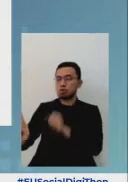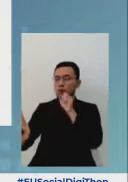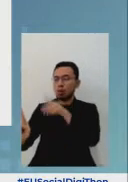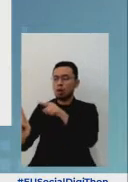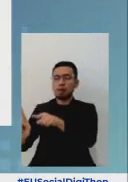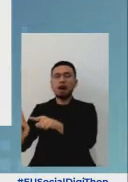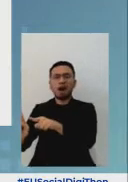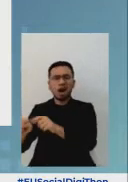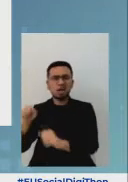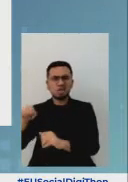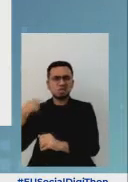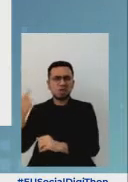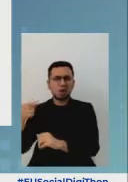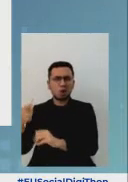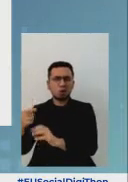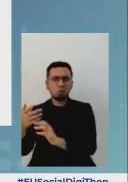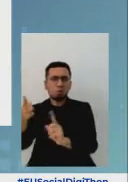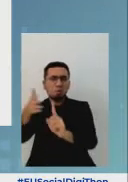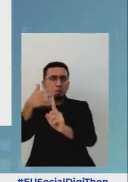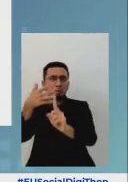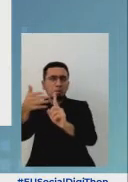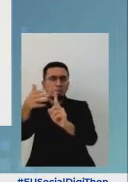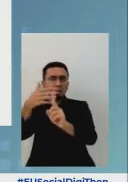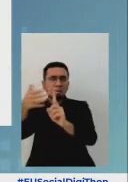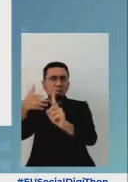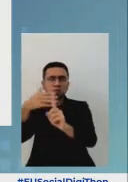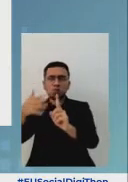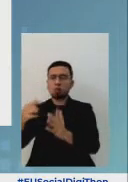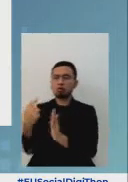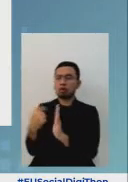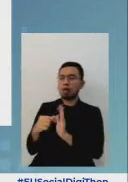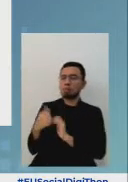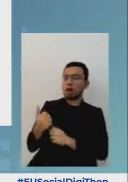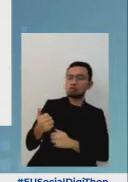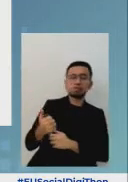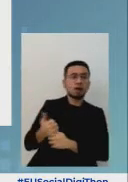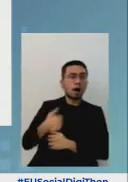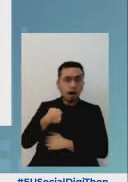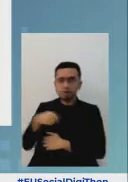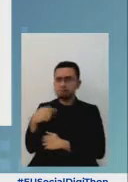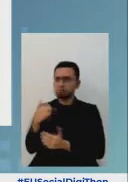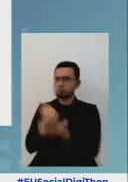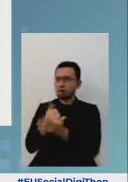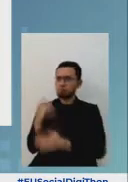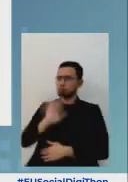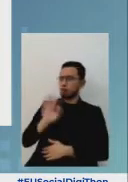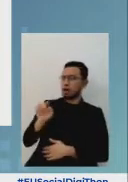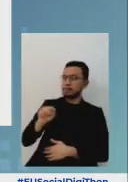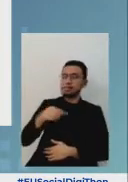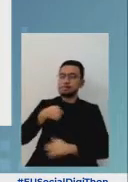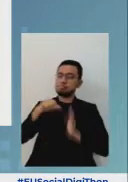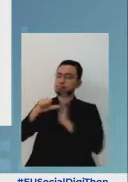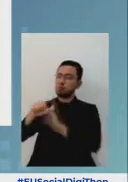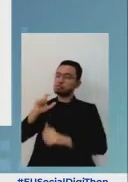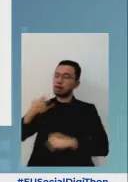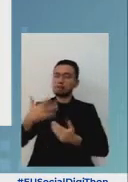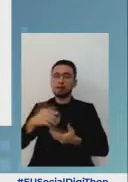sering bantu aku untuk memberikan penjelasan. Ya, kayak gitu-gitu. Nah, jadi